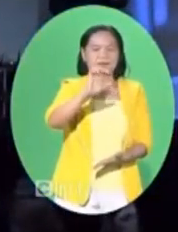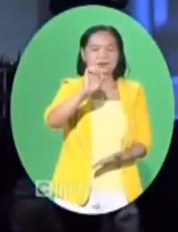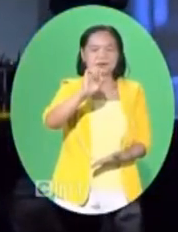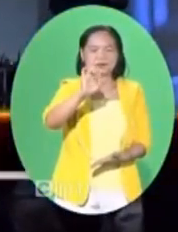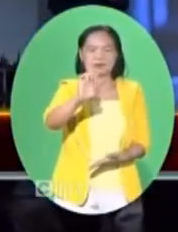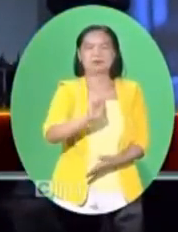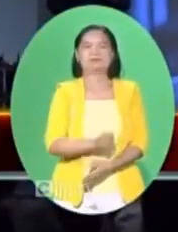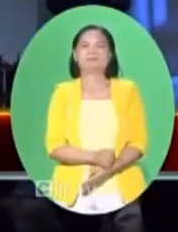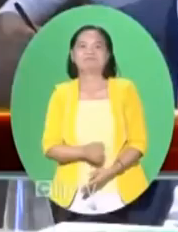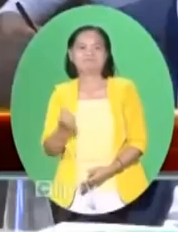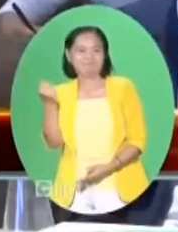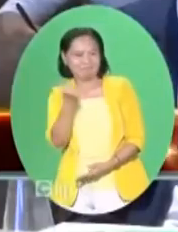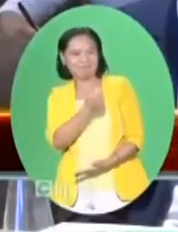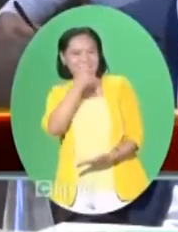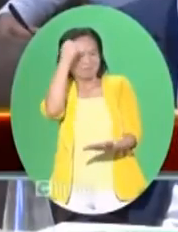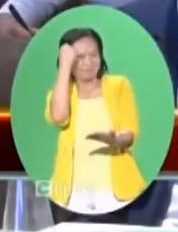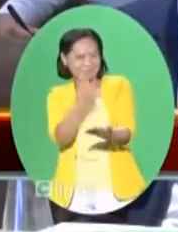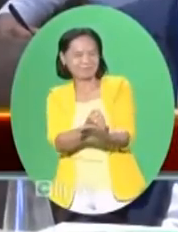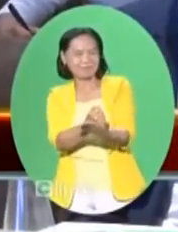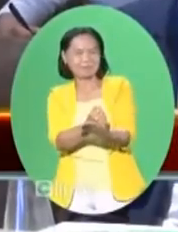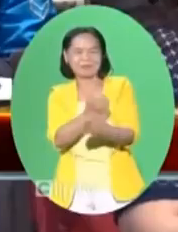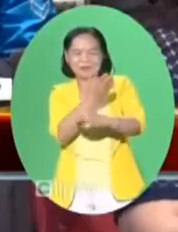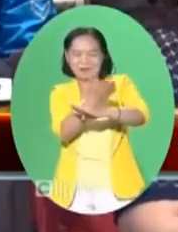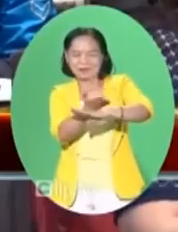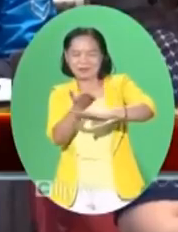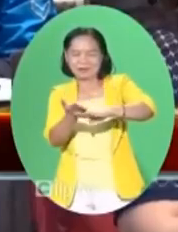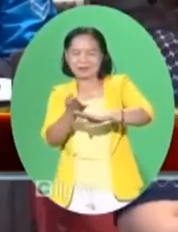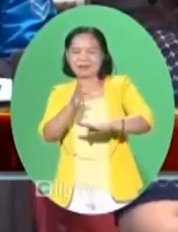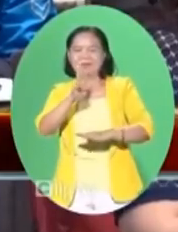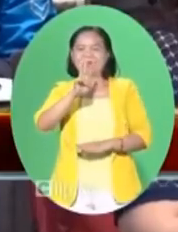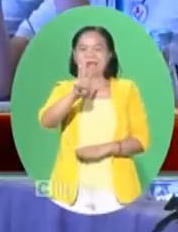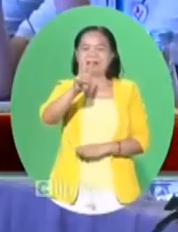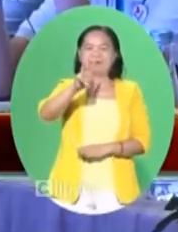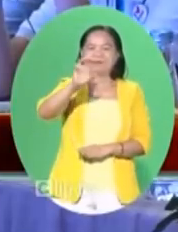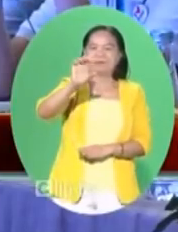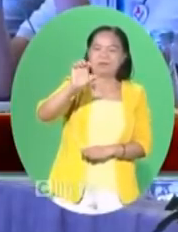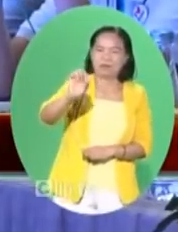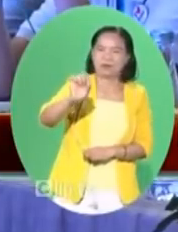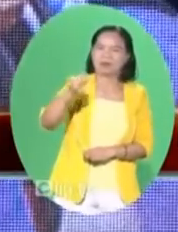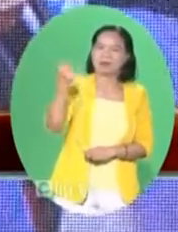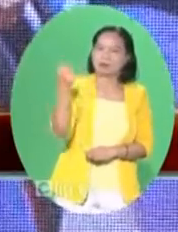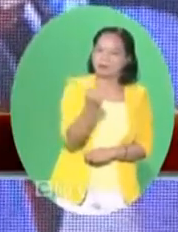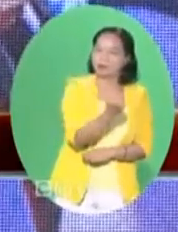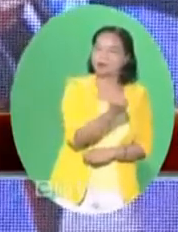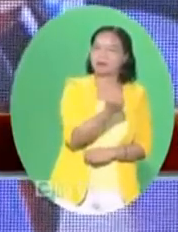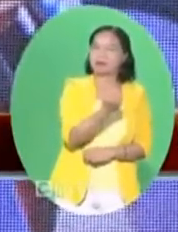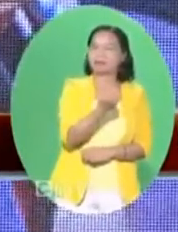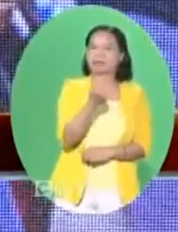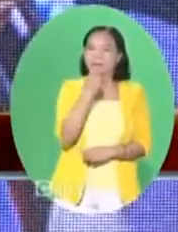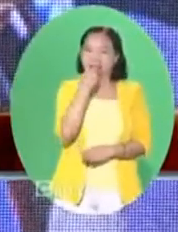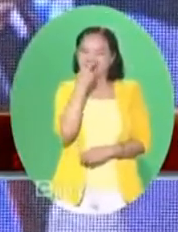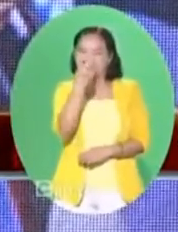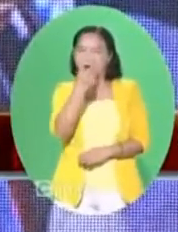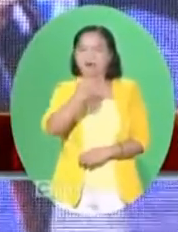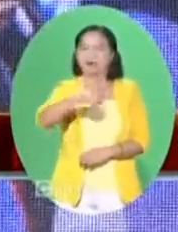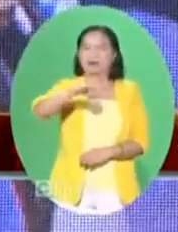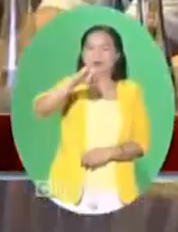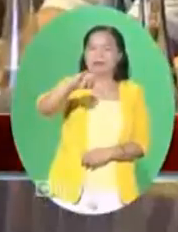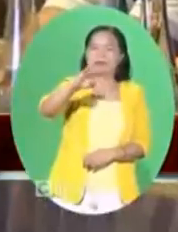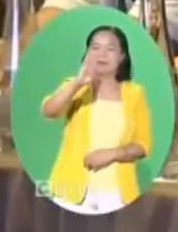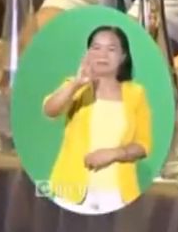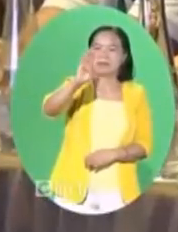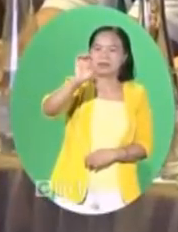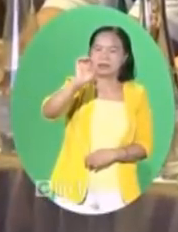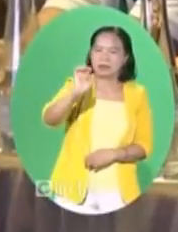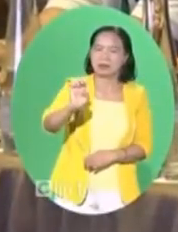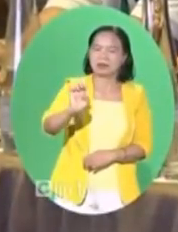Để đạt chứng nhận Safer Choice, các sản phẩm Amway đã phải cải tiến công thức để đáp ứng những tiêu chuẩn kiểm định của EPA. Cụ thể như công